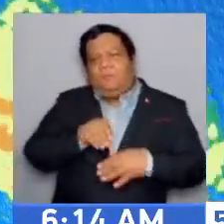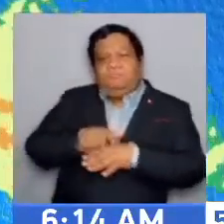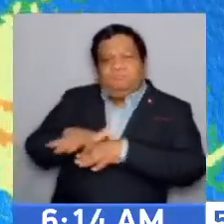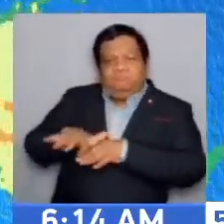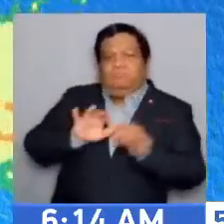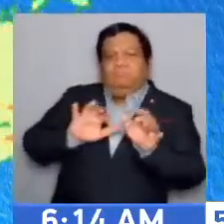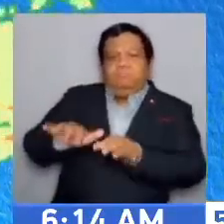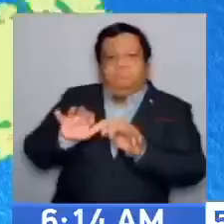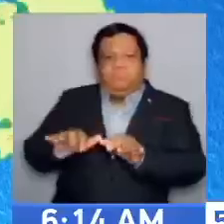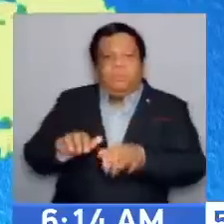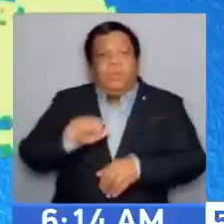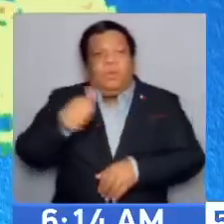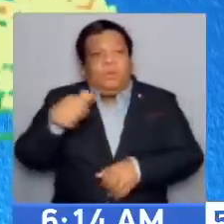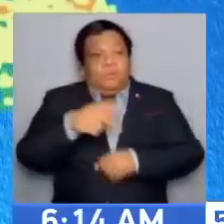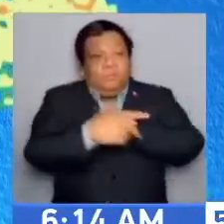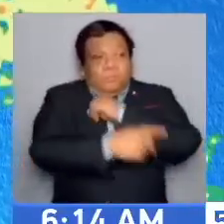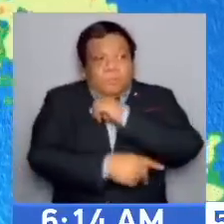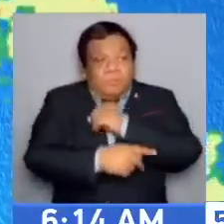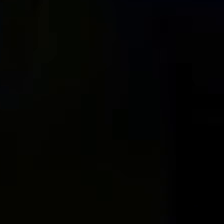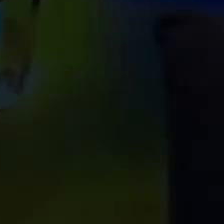bansa.